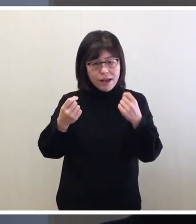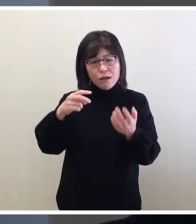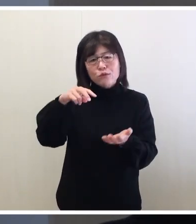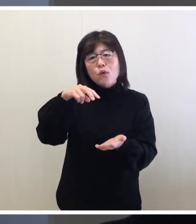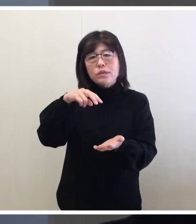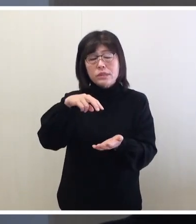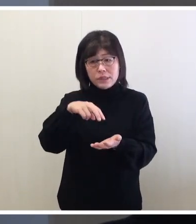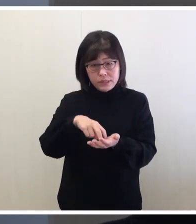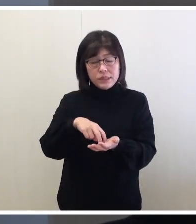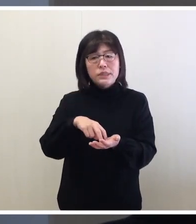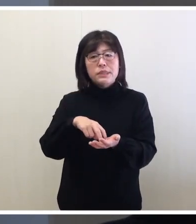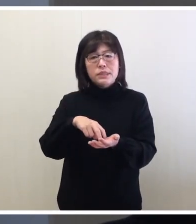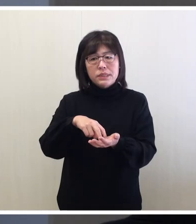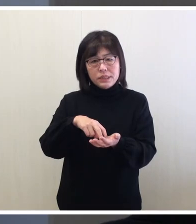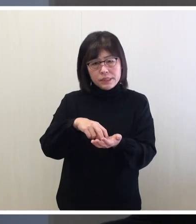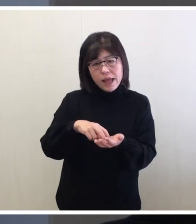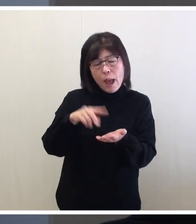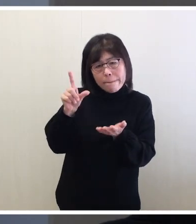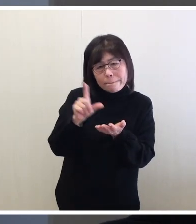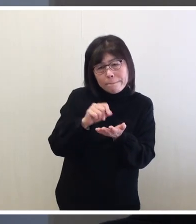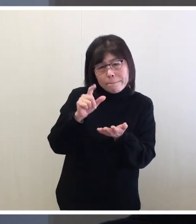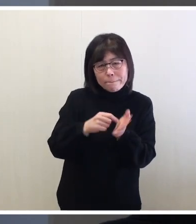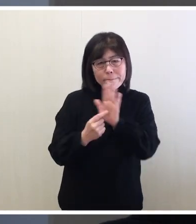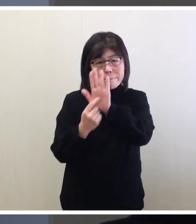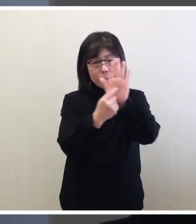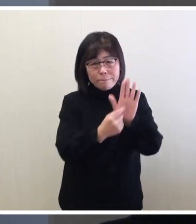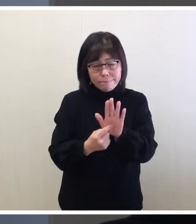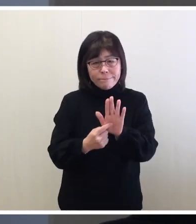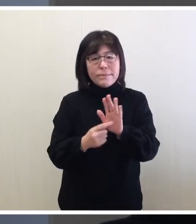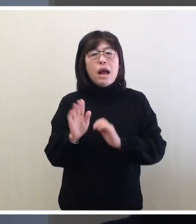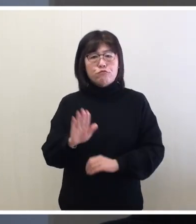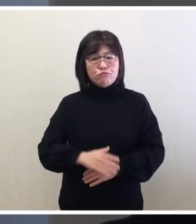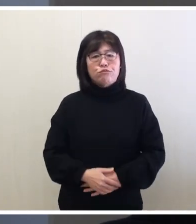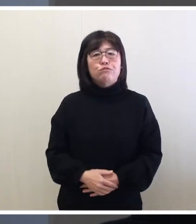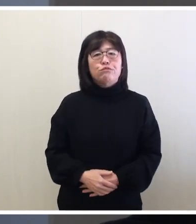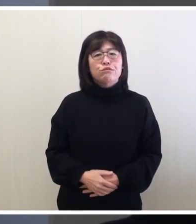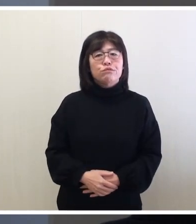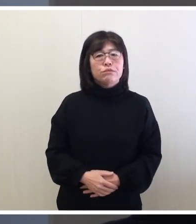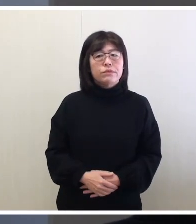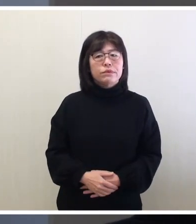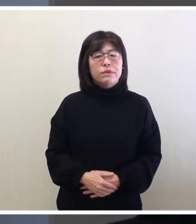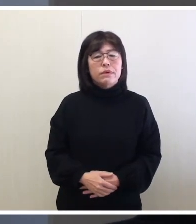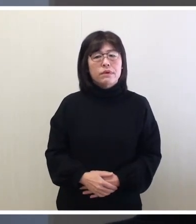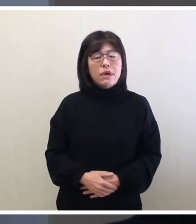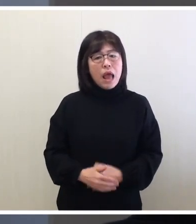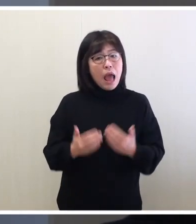てのリソースも最大限活用いたしています。